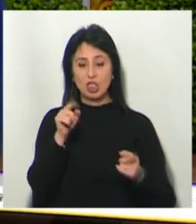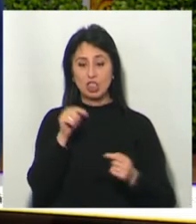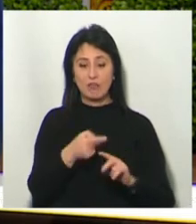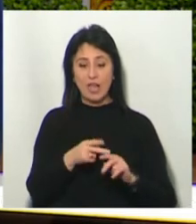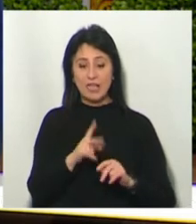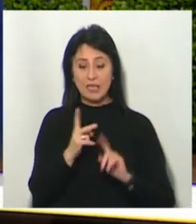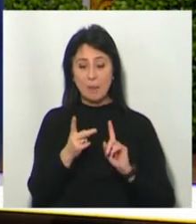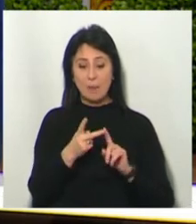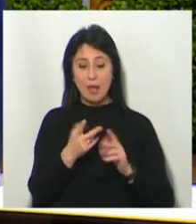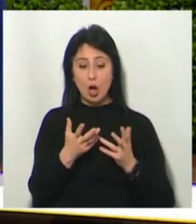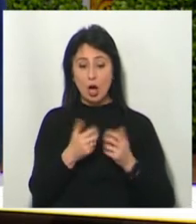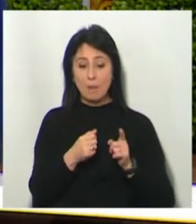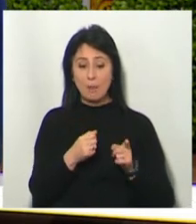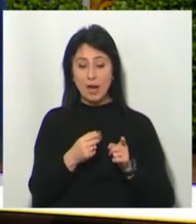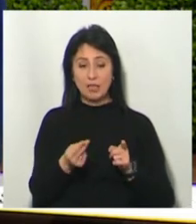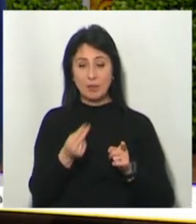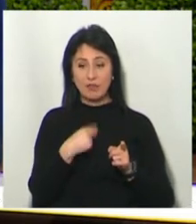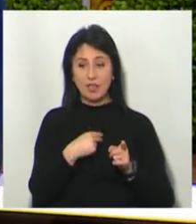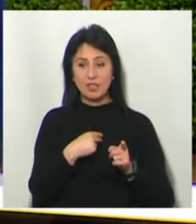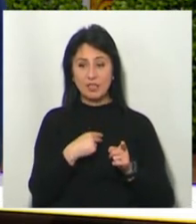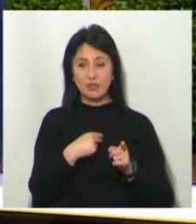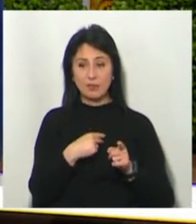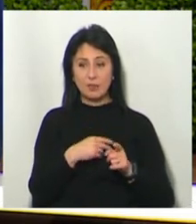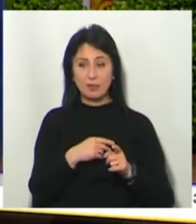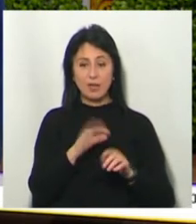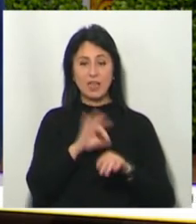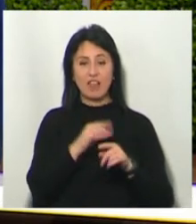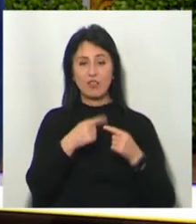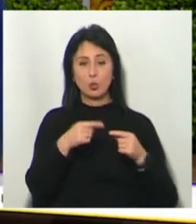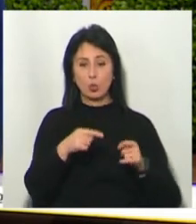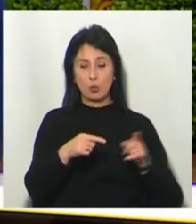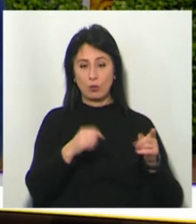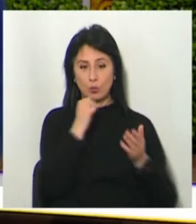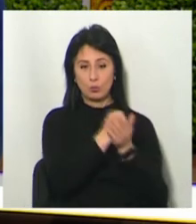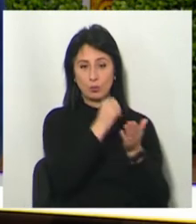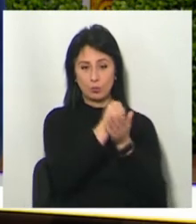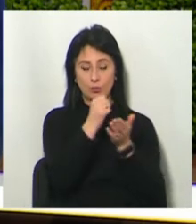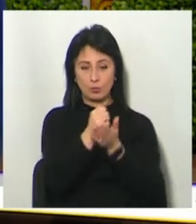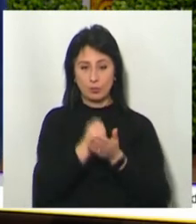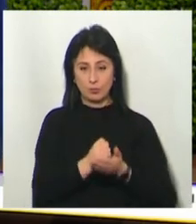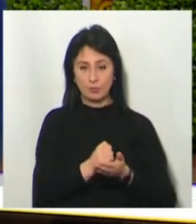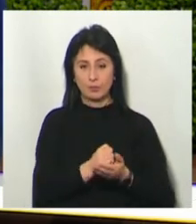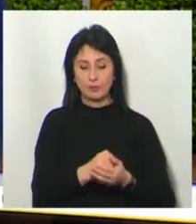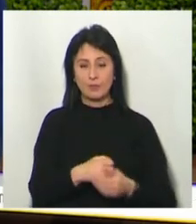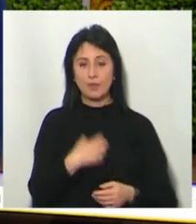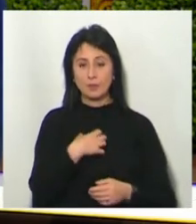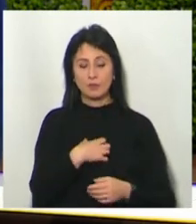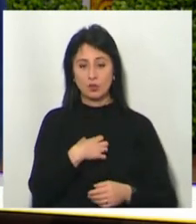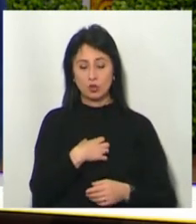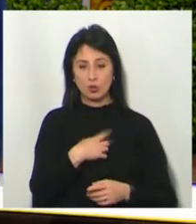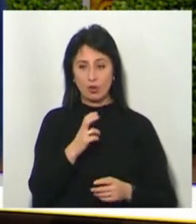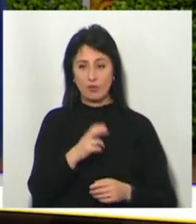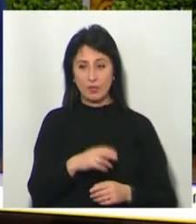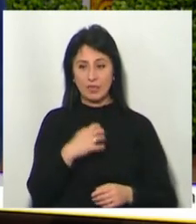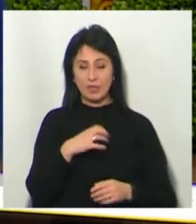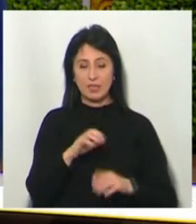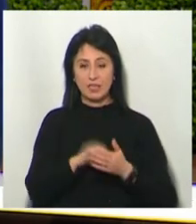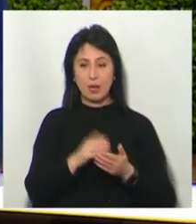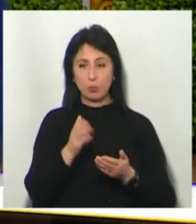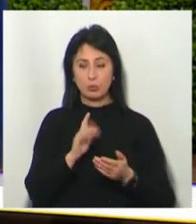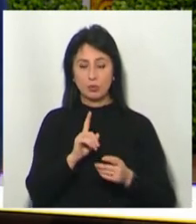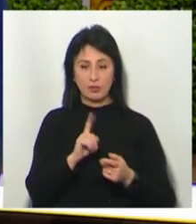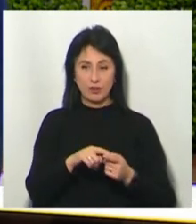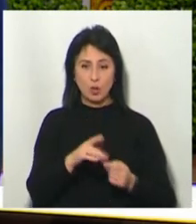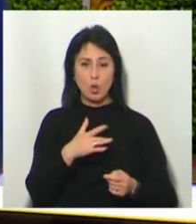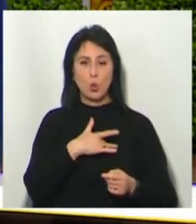შესაბამისად ეს მეორე მექანიზმები გვაძლევენ მთელი რიგი დაავადებების განვითარების მნიშვნელოვან საფუძველს. ესენი